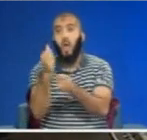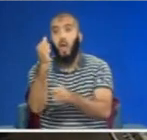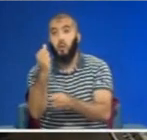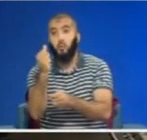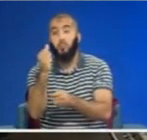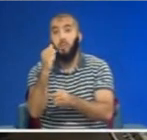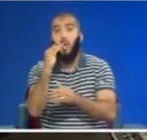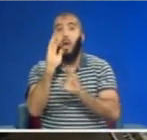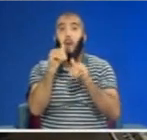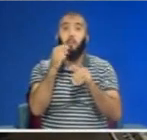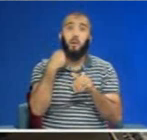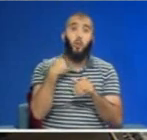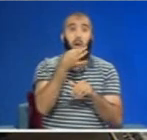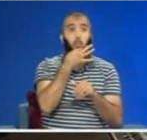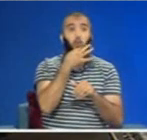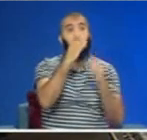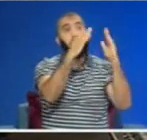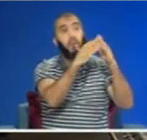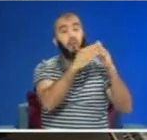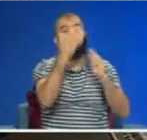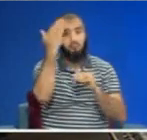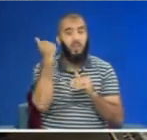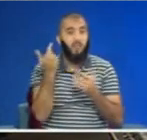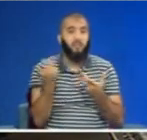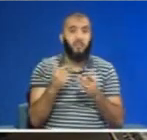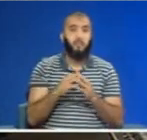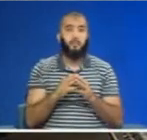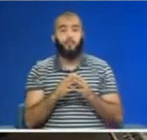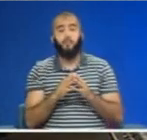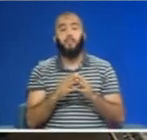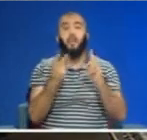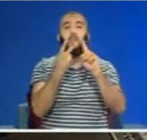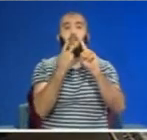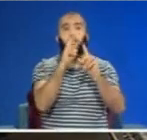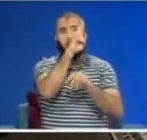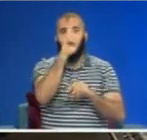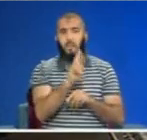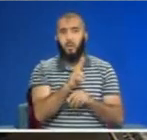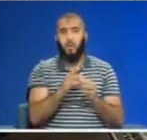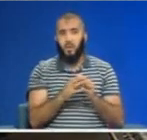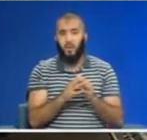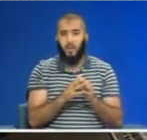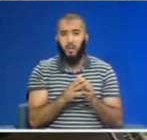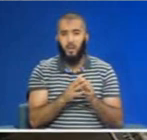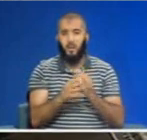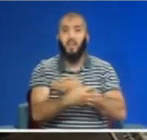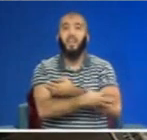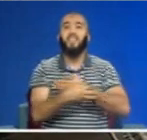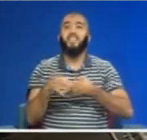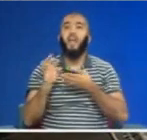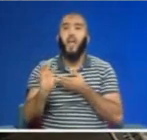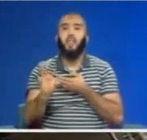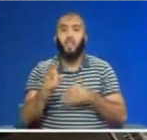هذا السؤال الأول يا شيخ محمد الله يحفظك. السؤال الثاني؟ إي والسؤال الثاني على الزكاة 56 مليون نفتي ولا